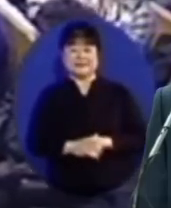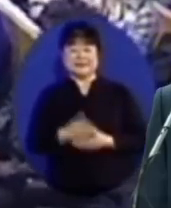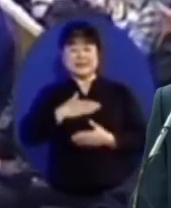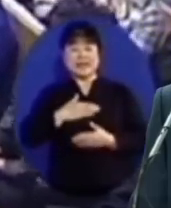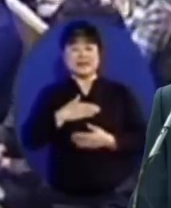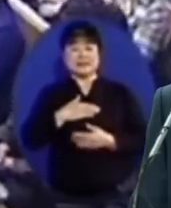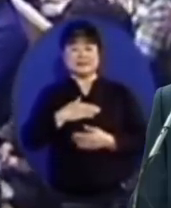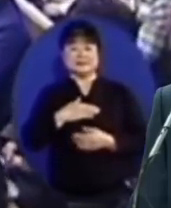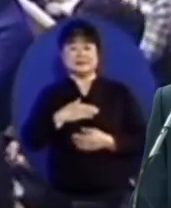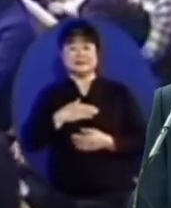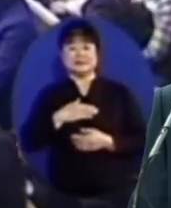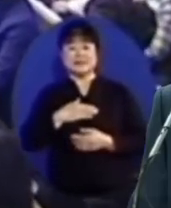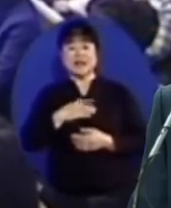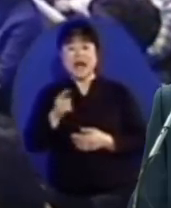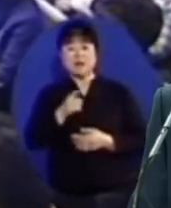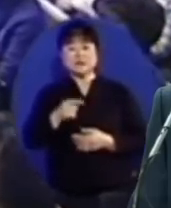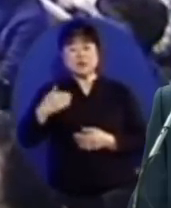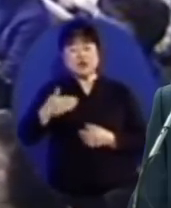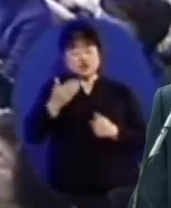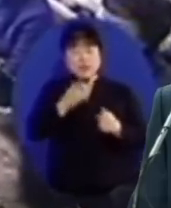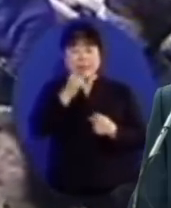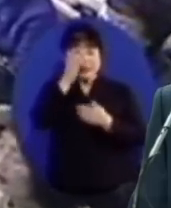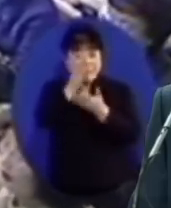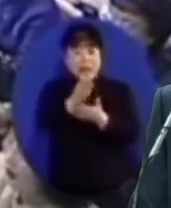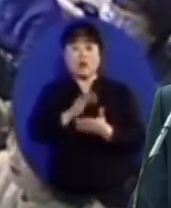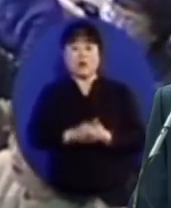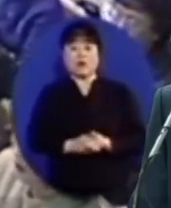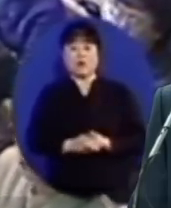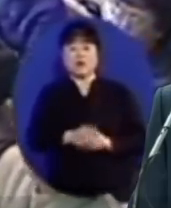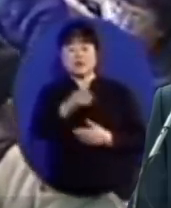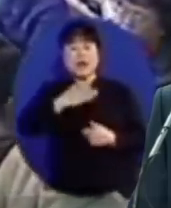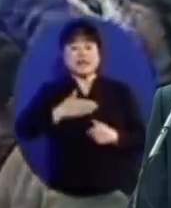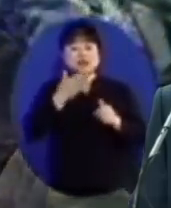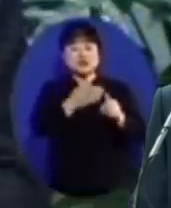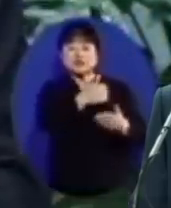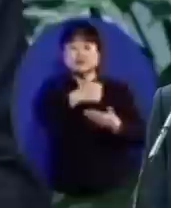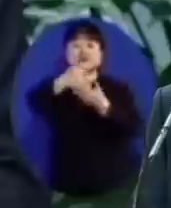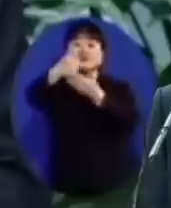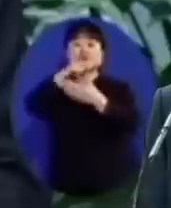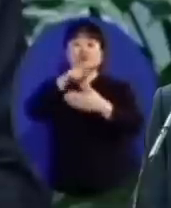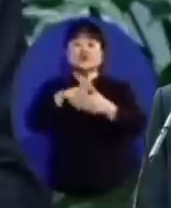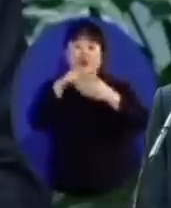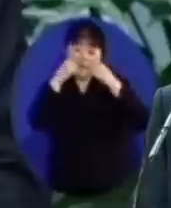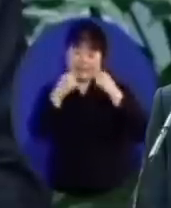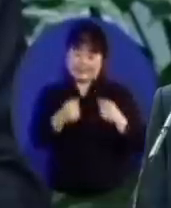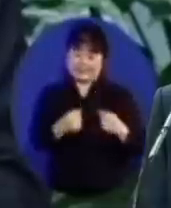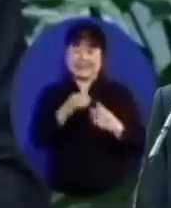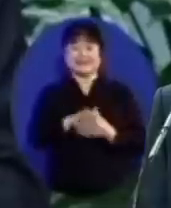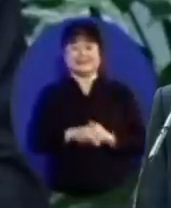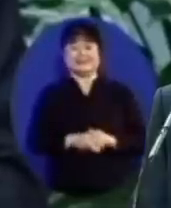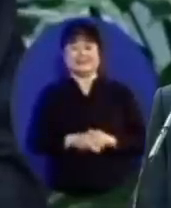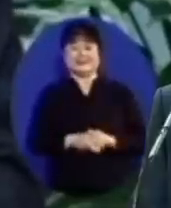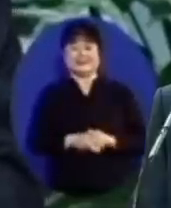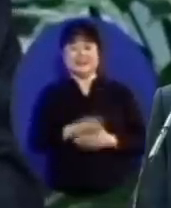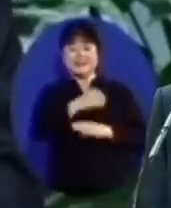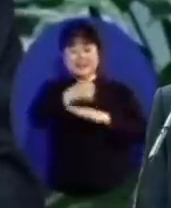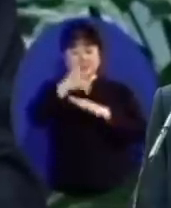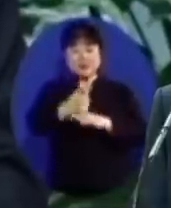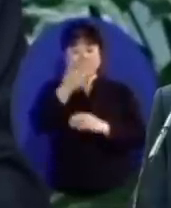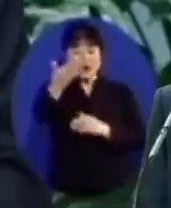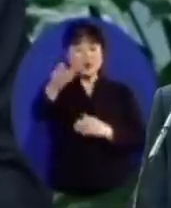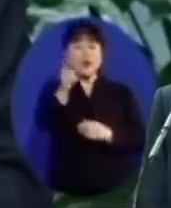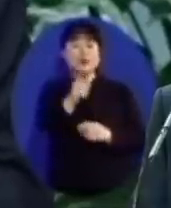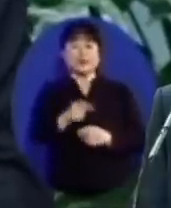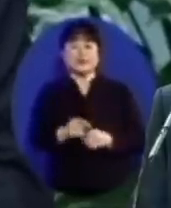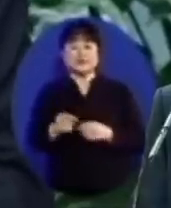나는 아무도 나를 몰라준다고 말하지 마십시오. 여러분을 알아주시는 분이 여러분 속에 와서 계신 것입니다. 그리스도는 여러분이